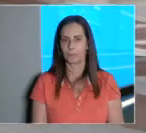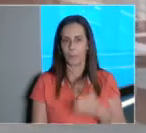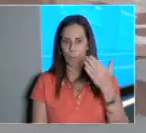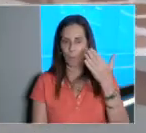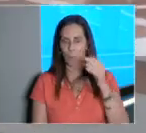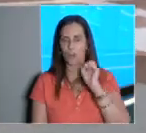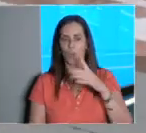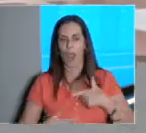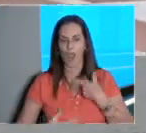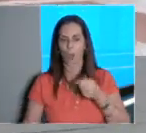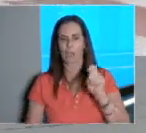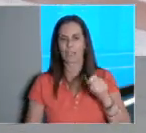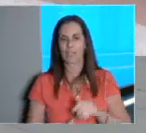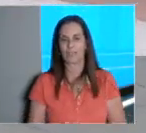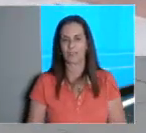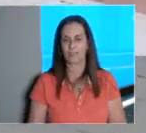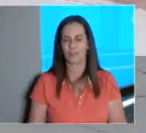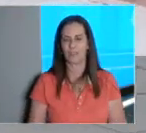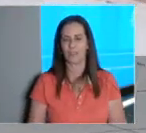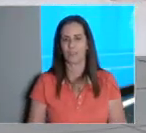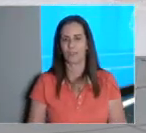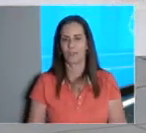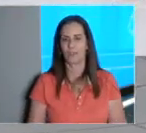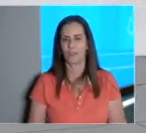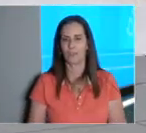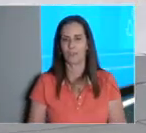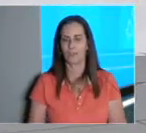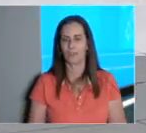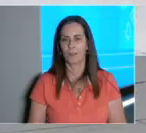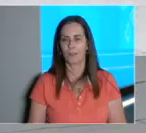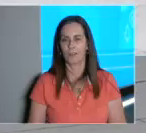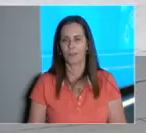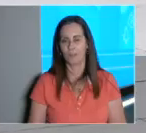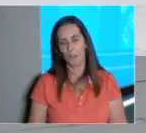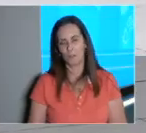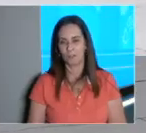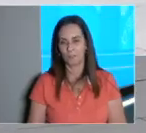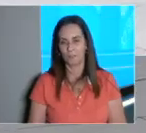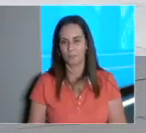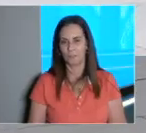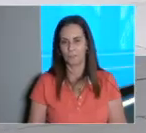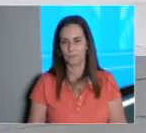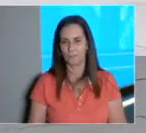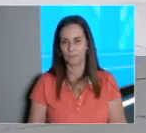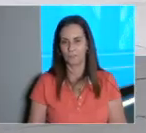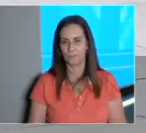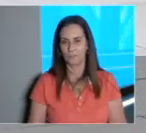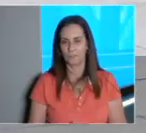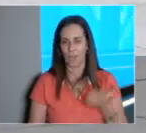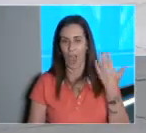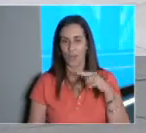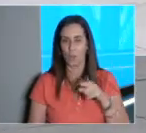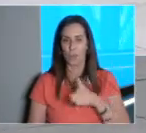אתה בשידור חי, בערוץ הכנסת, בבקשה, כנס. הוא בא עם תעודת גמר, בוא תעמוד שנייה בינינו. בוא שנייה, תעמוד בינינו. בוא, נהיה לנו פה